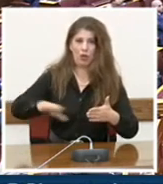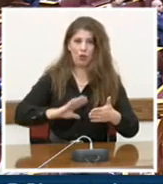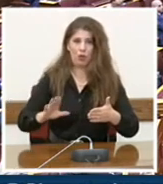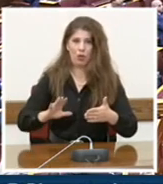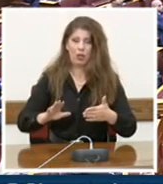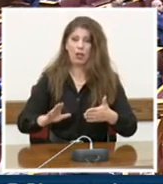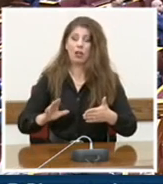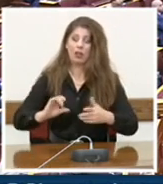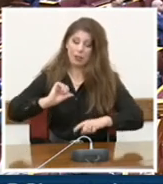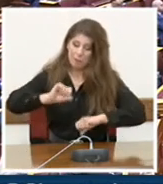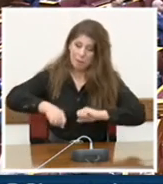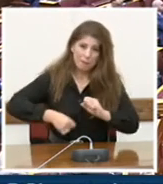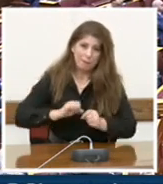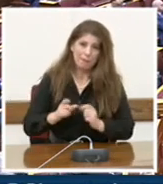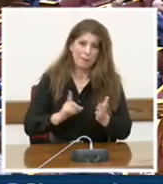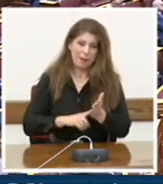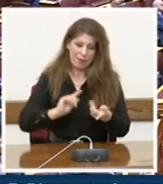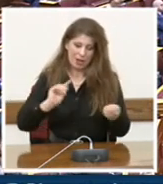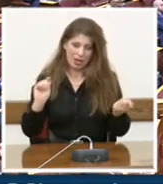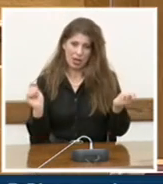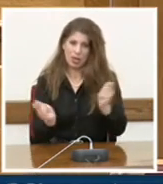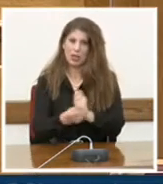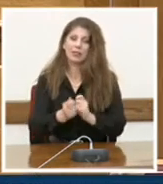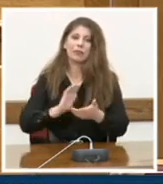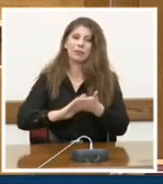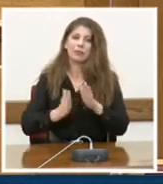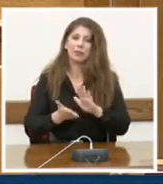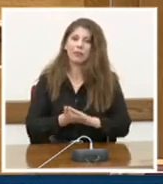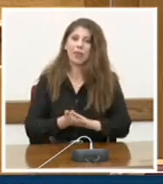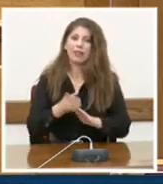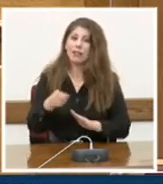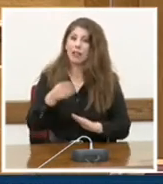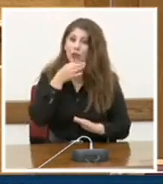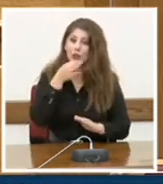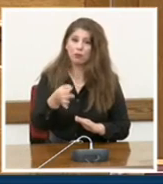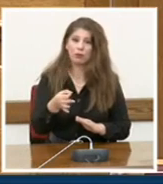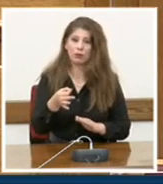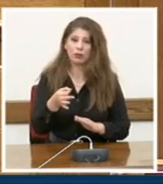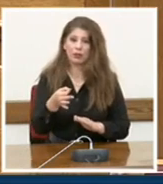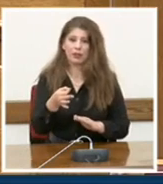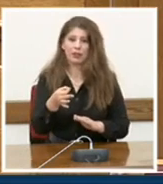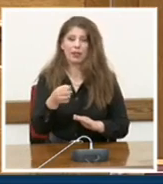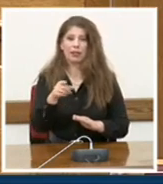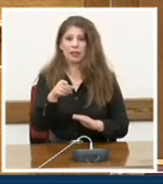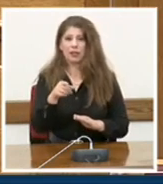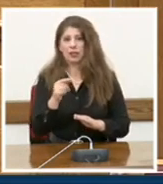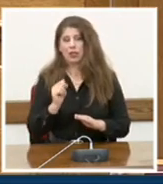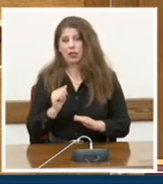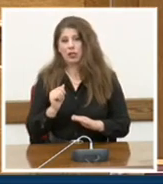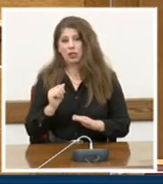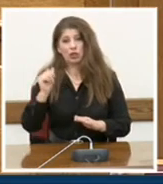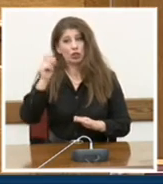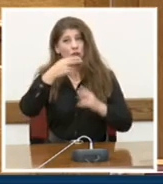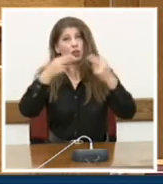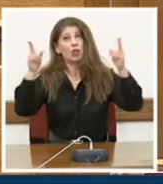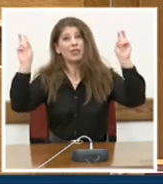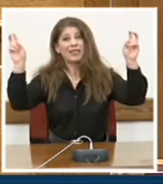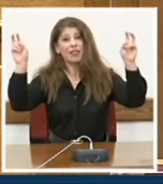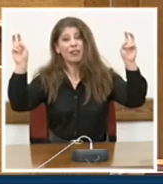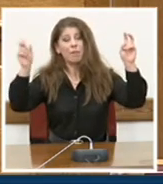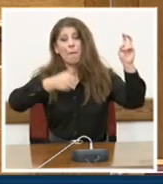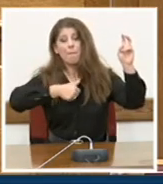μας πρέπει να μετατραπεί στην πράξη, σε αυτό που λέει το σύνθημα, ότι μόνο ο λαός μπορεί